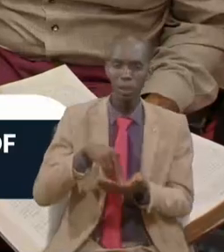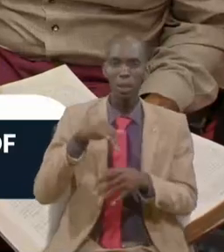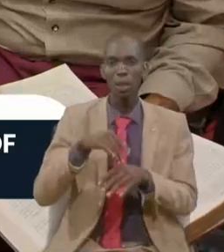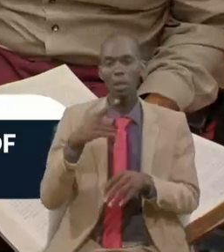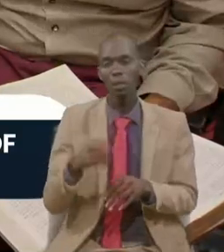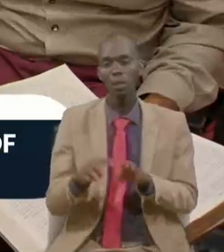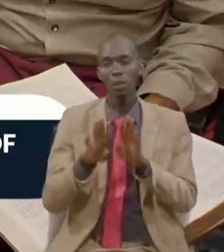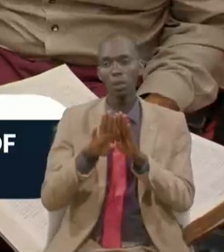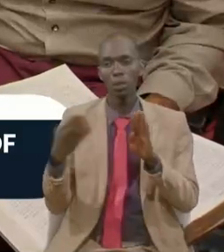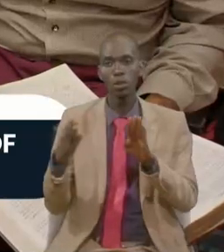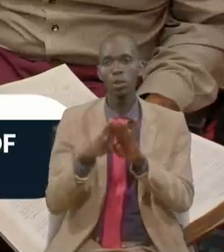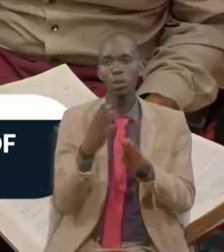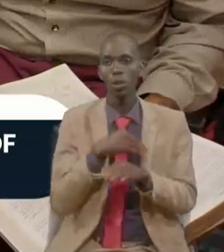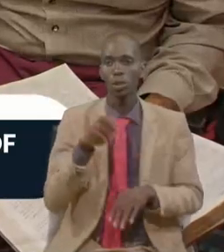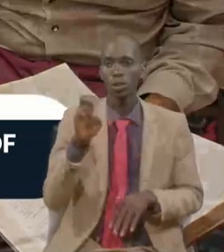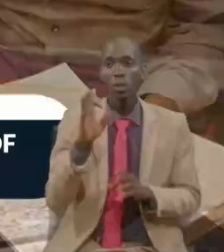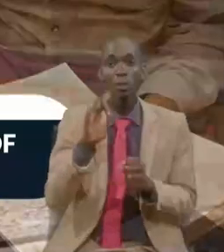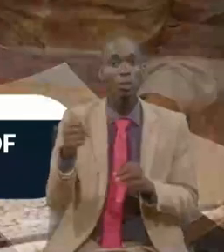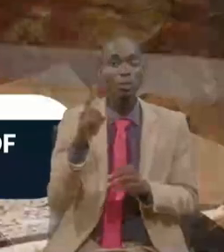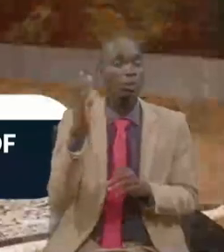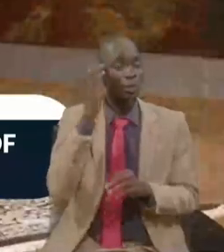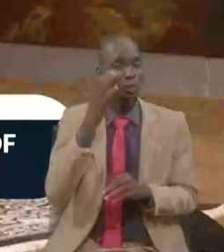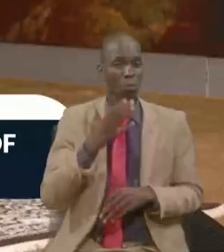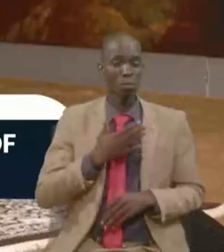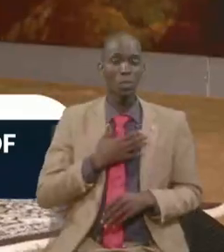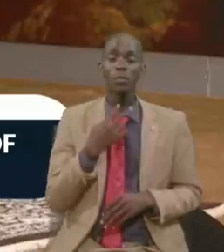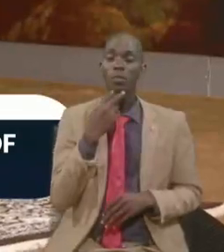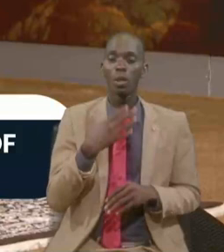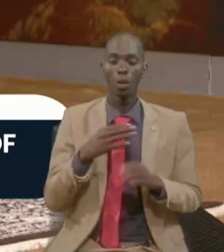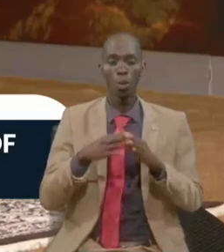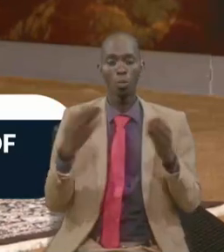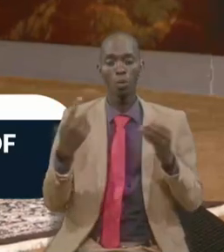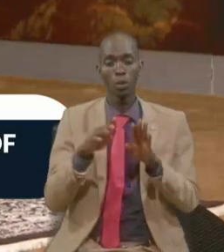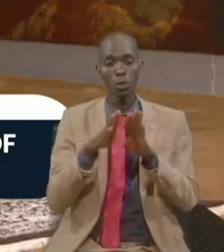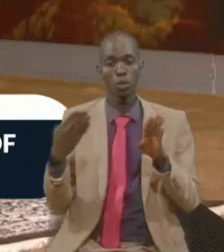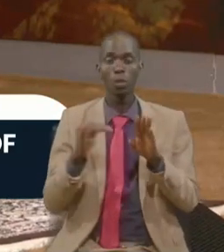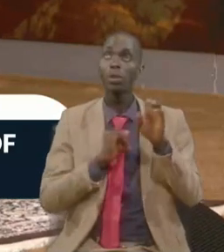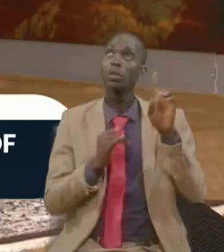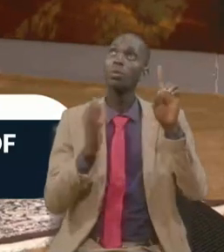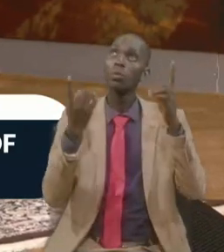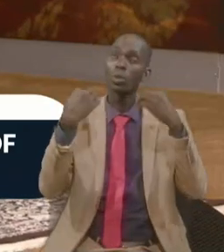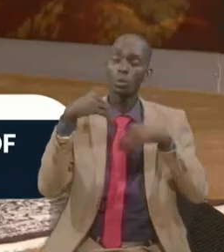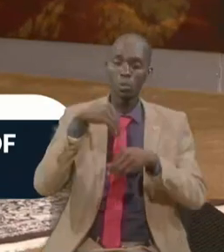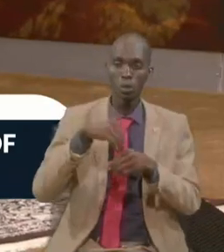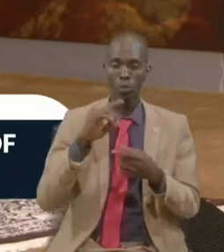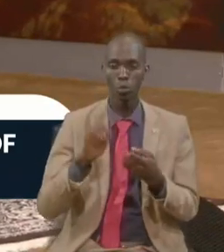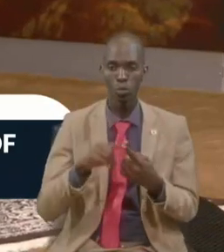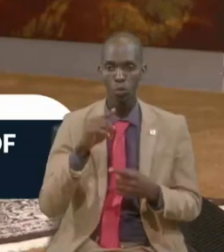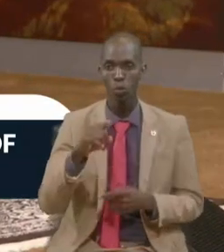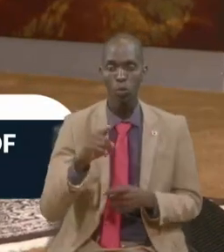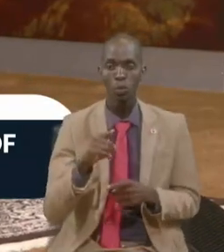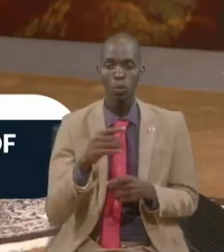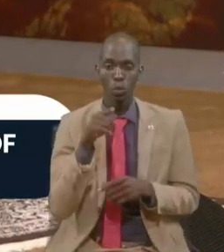porte et je frappe. Si quelqu'un entend ma voix, il ouvre la porte, j'entrerai,